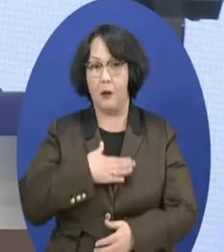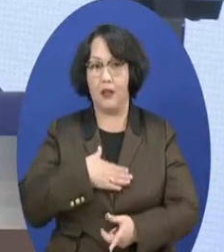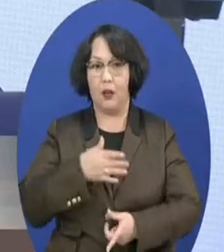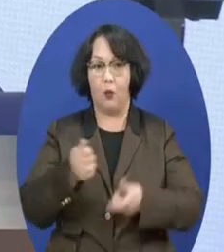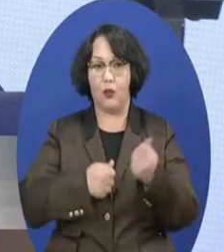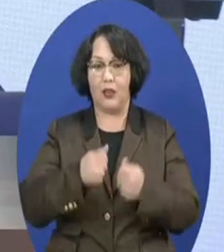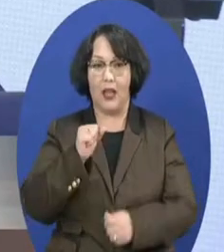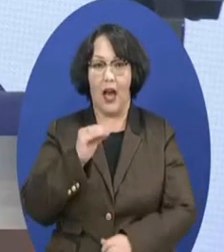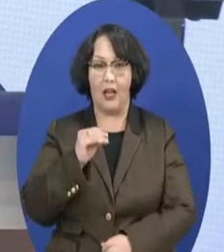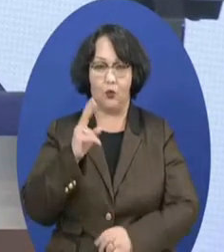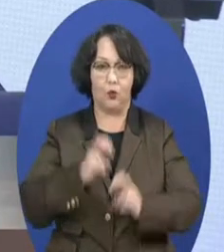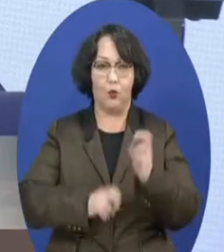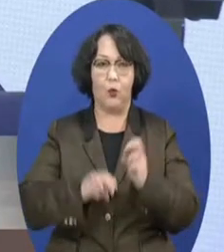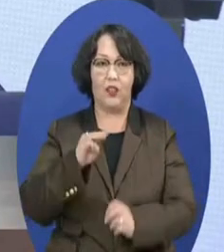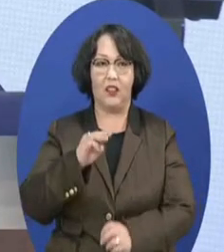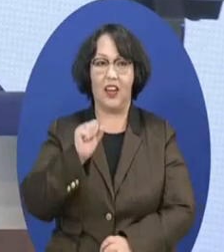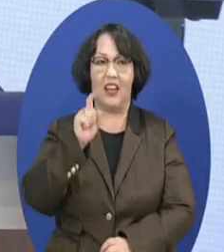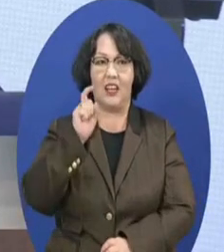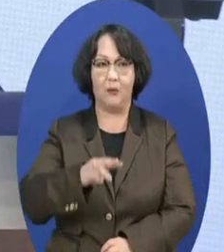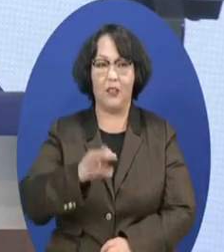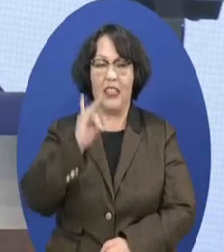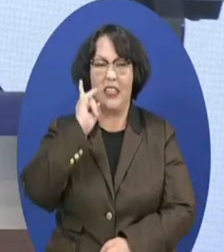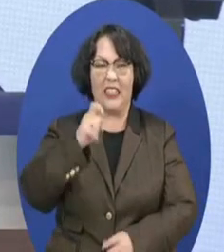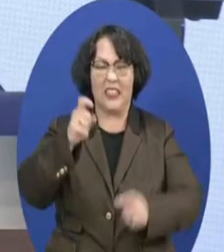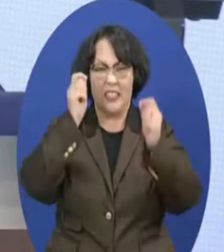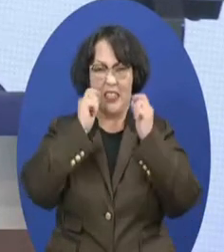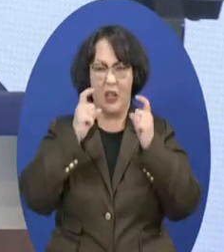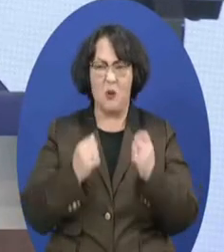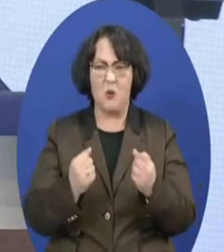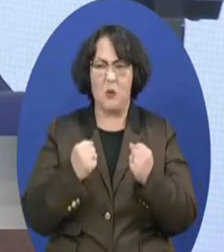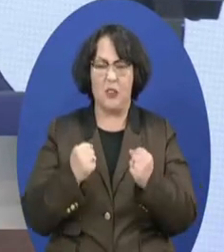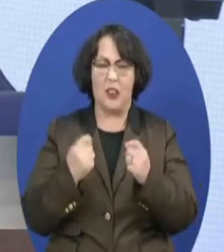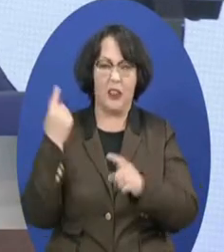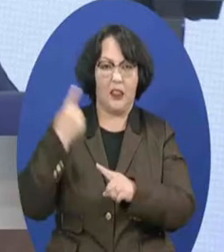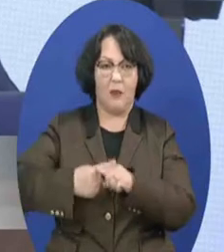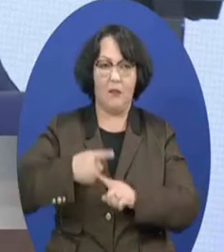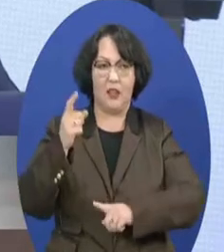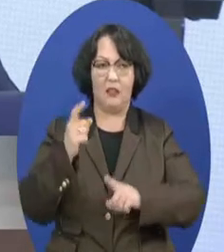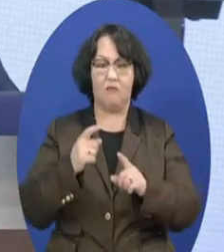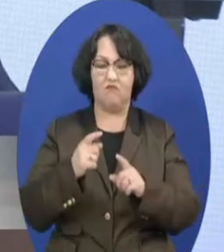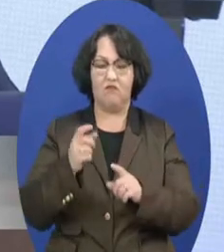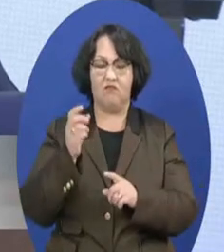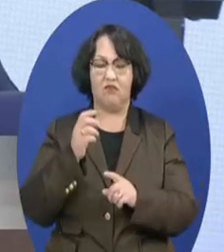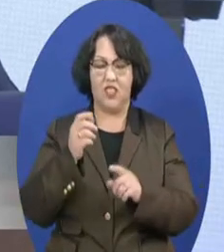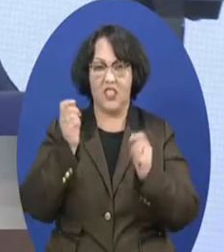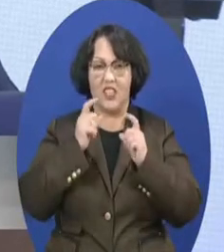Манай худалдаа хажуулын танхим бол их сэргэлтийн саналыг төшүүлсэ. Энийг бид